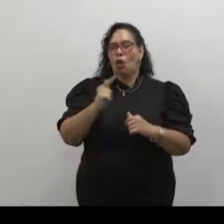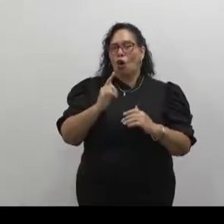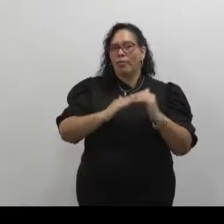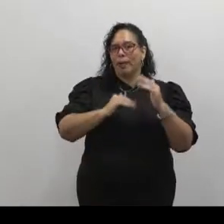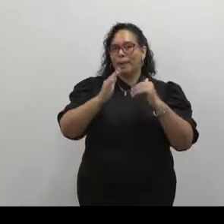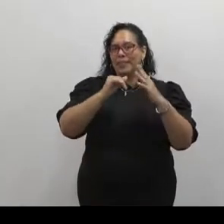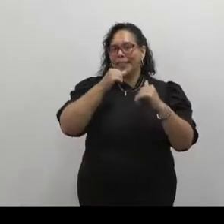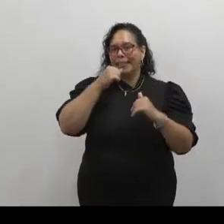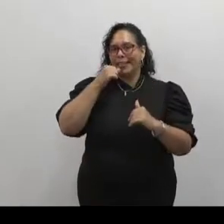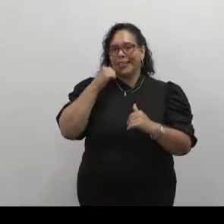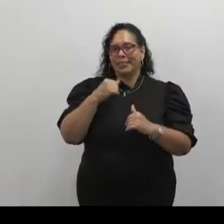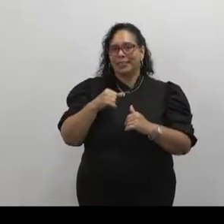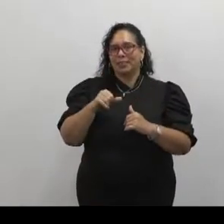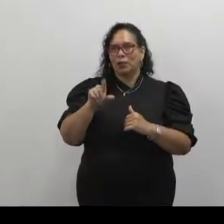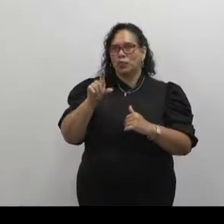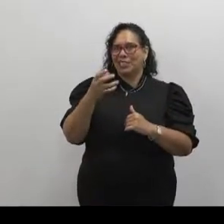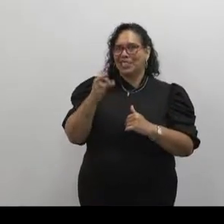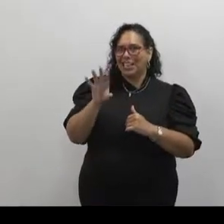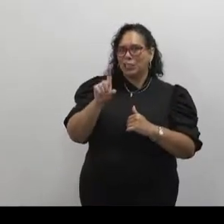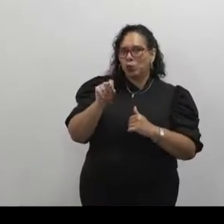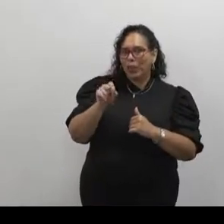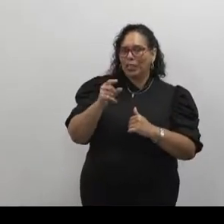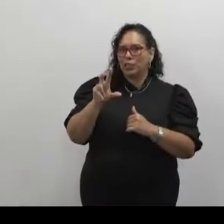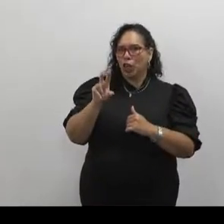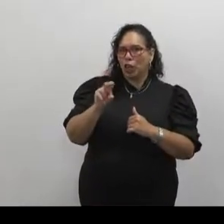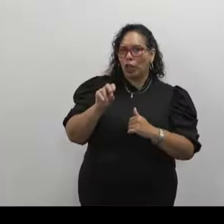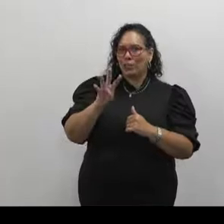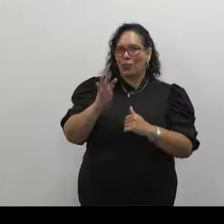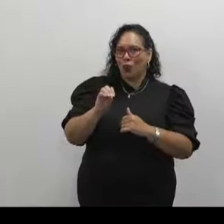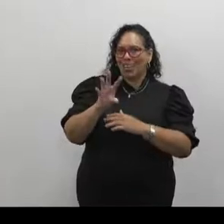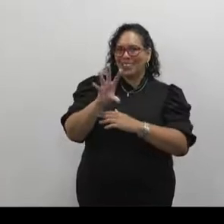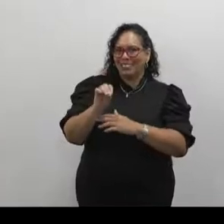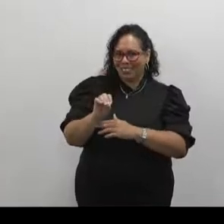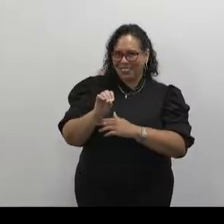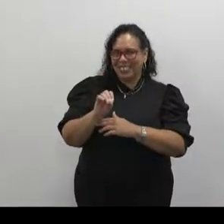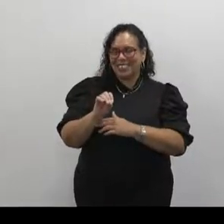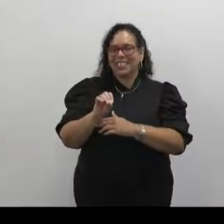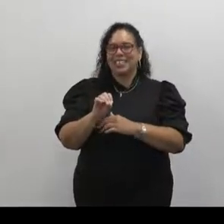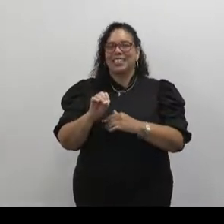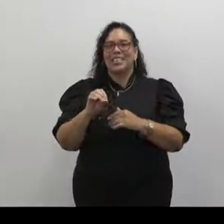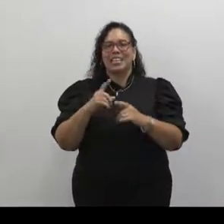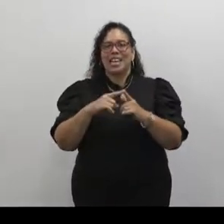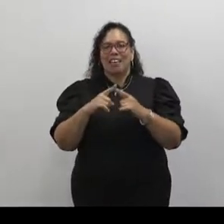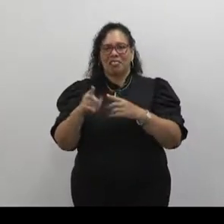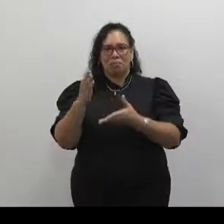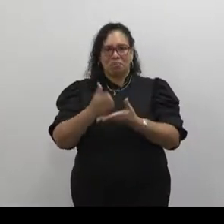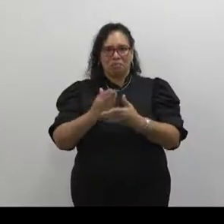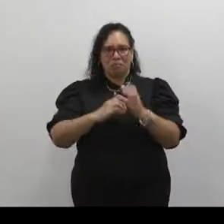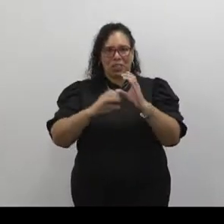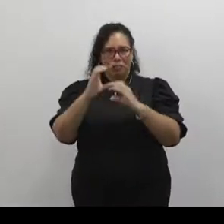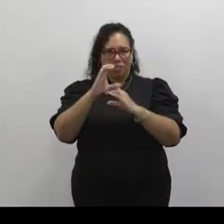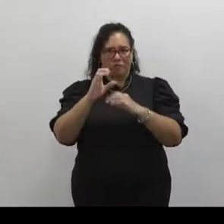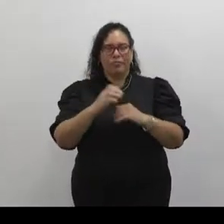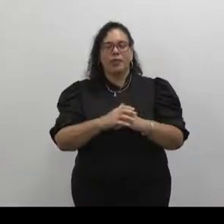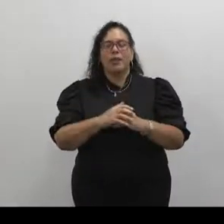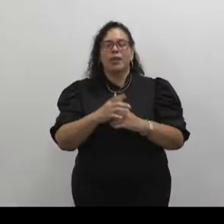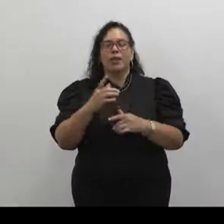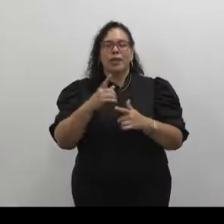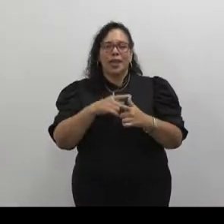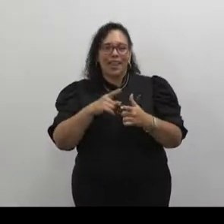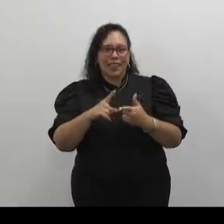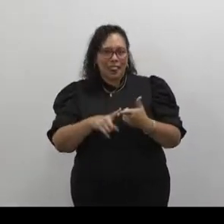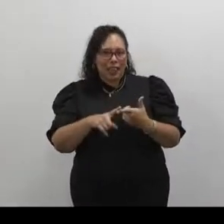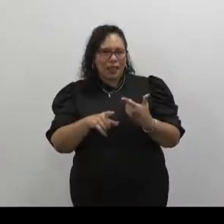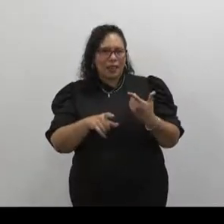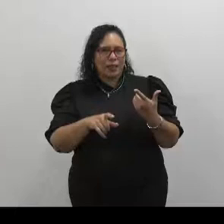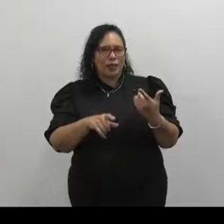Ở kia đang ở nước ban dân dị mũi khnề thả không tăng bị ở kia tăng bị tăng bị bòn bảy sập sai